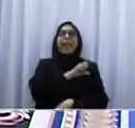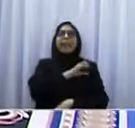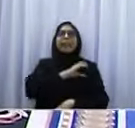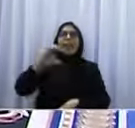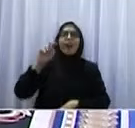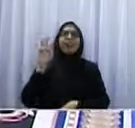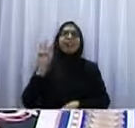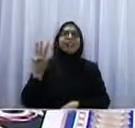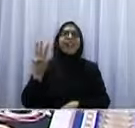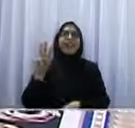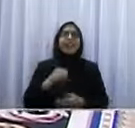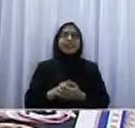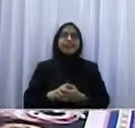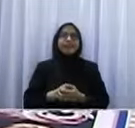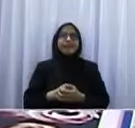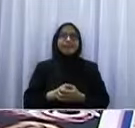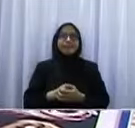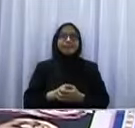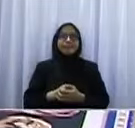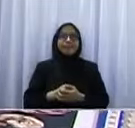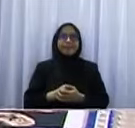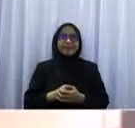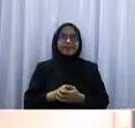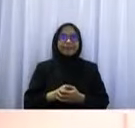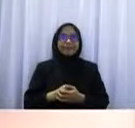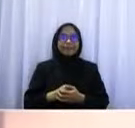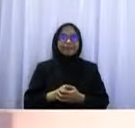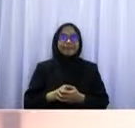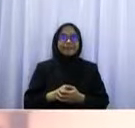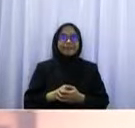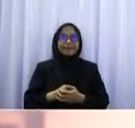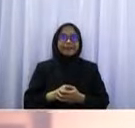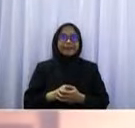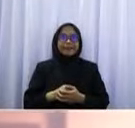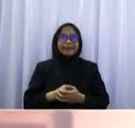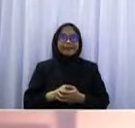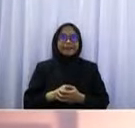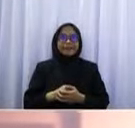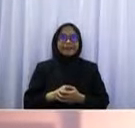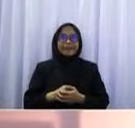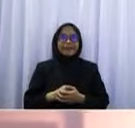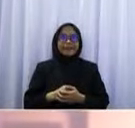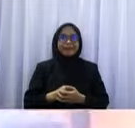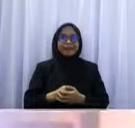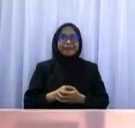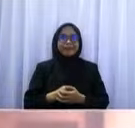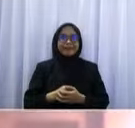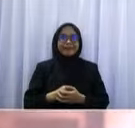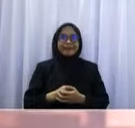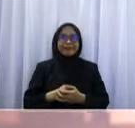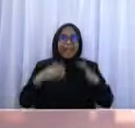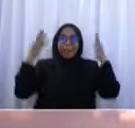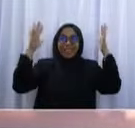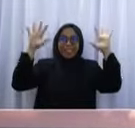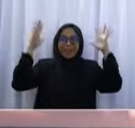perkotaan. Tetapi untuk seluruh wilayah yang Jawa ada di Jawa Timur dengan telatahnya. Madura, Mataraman, kemudian daerah ke Pantura,